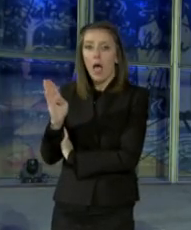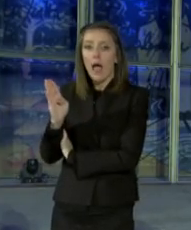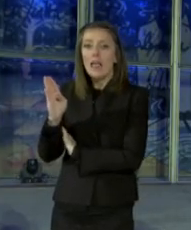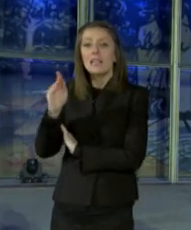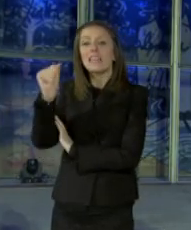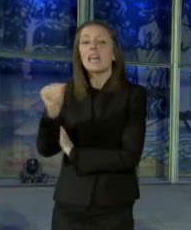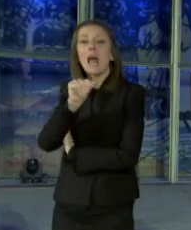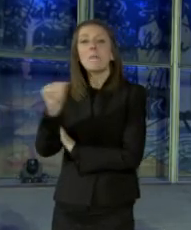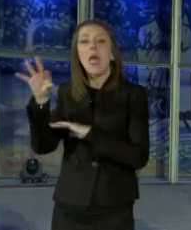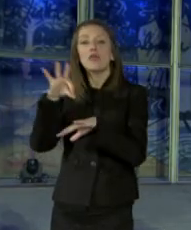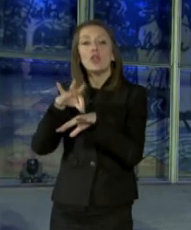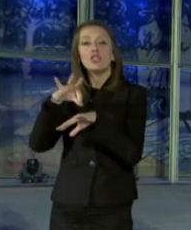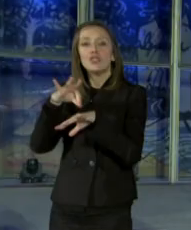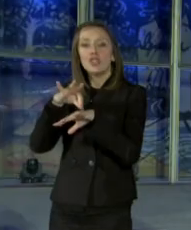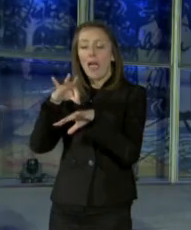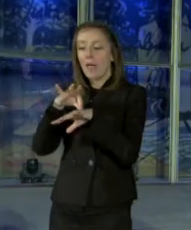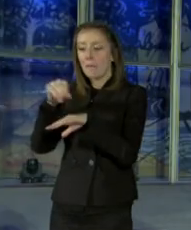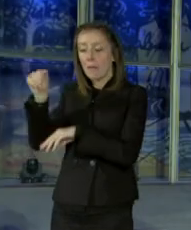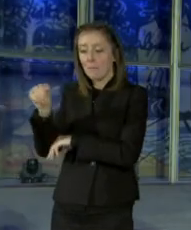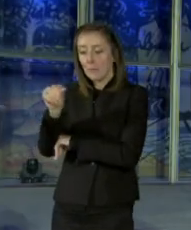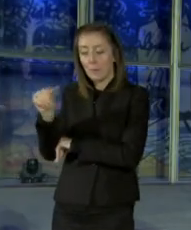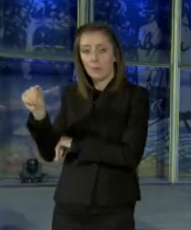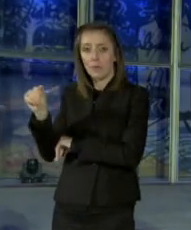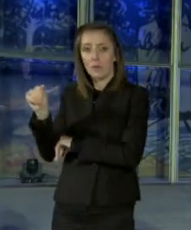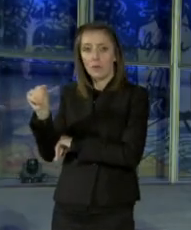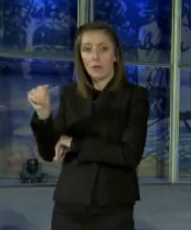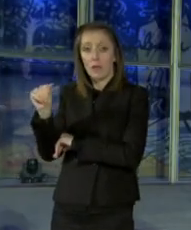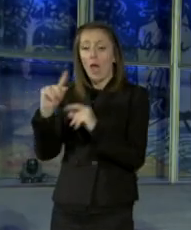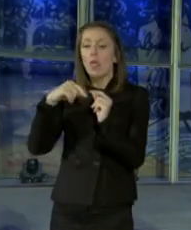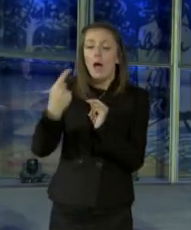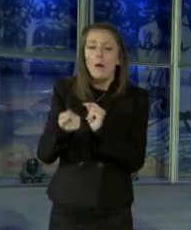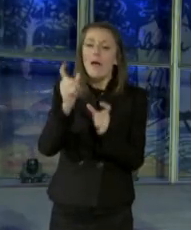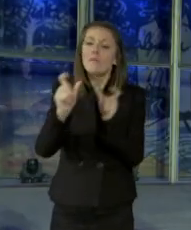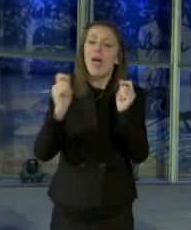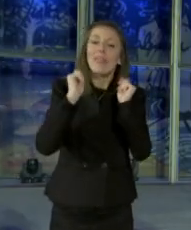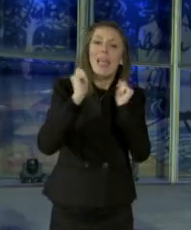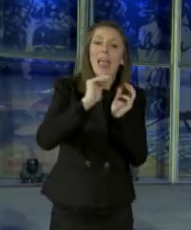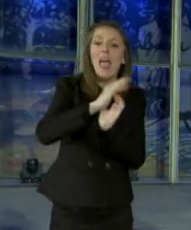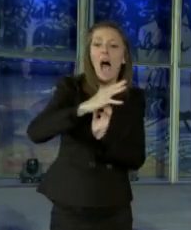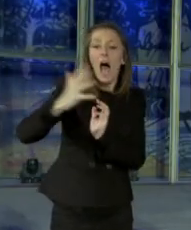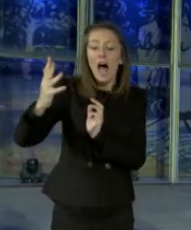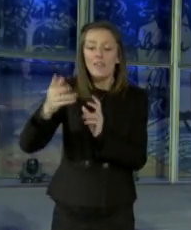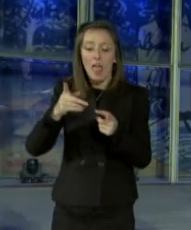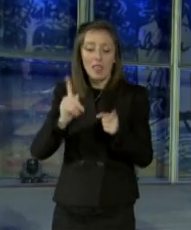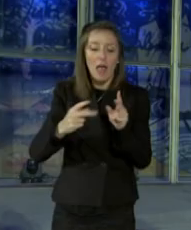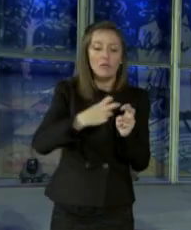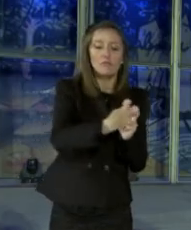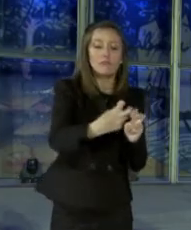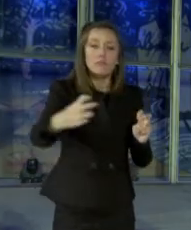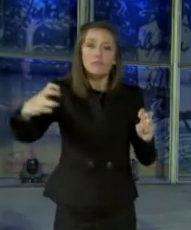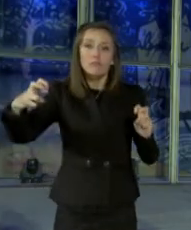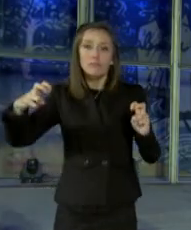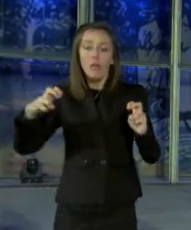sacramento degli infermi e gli altri confratelli inginocchiati all'intorno